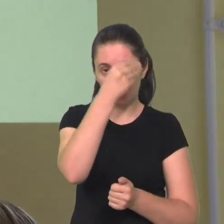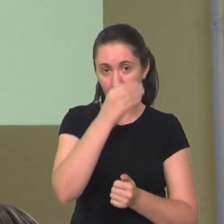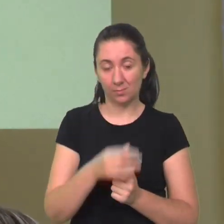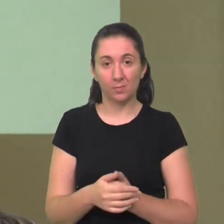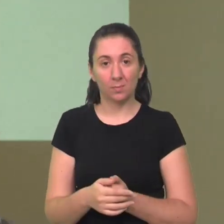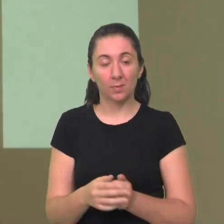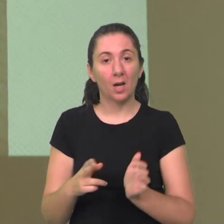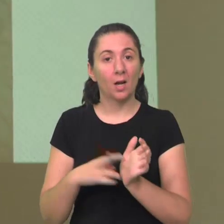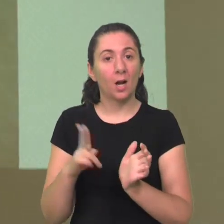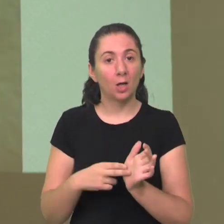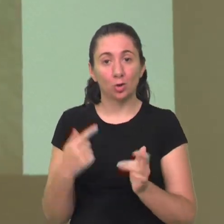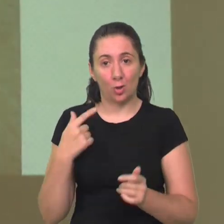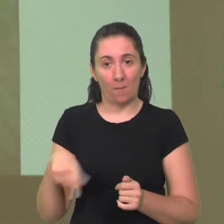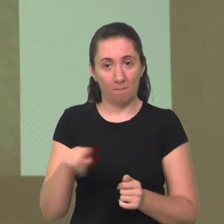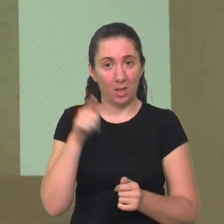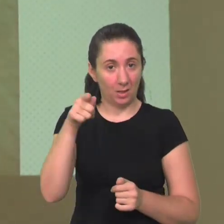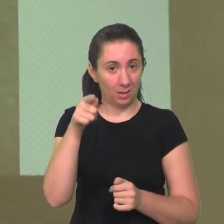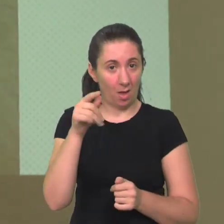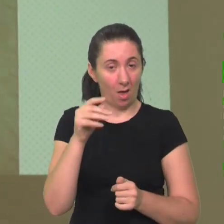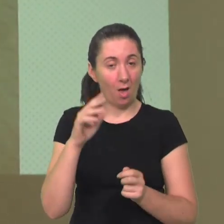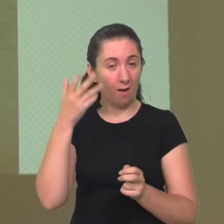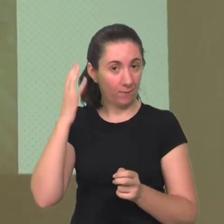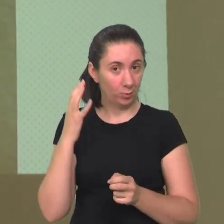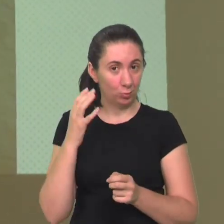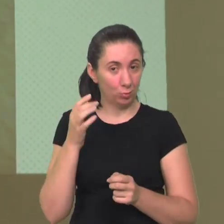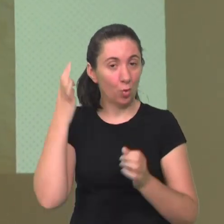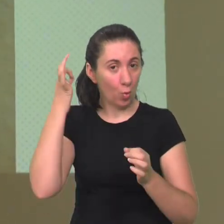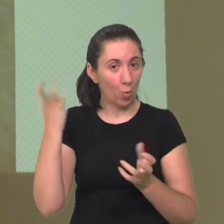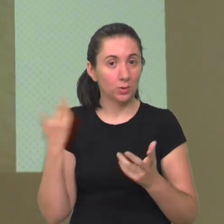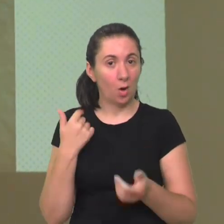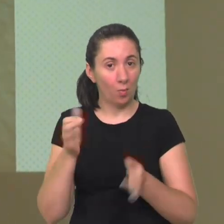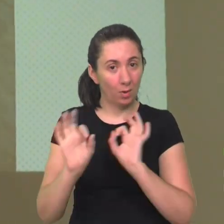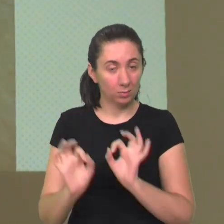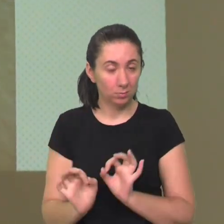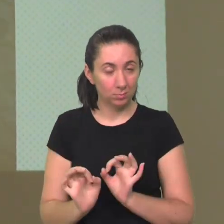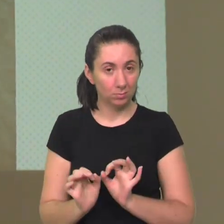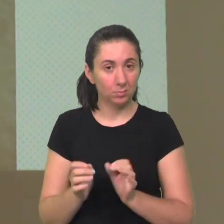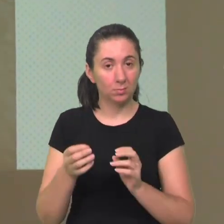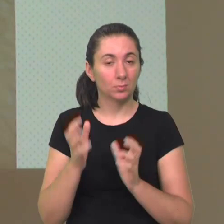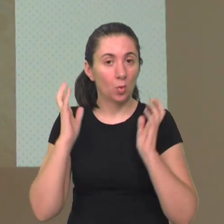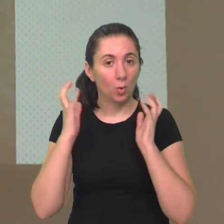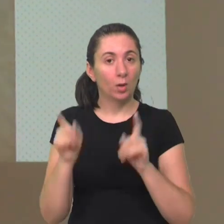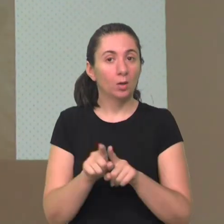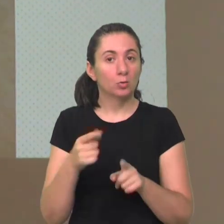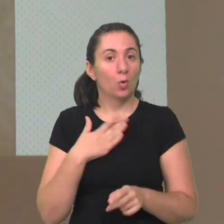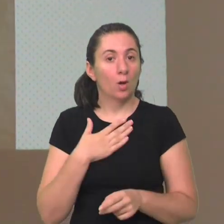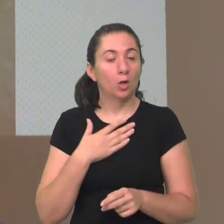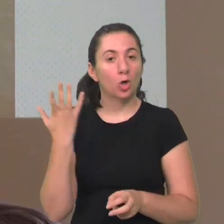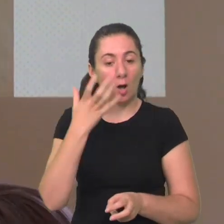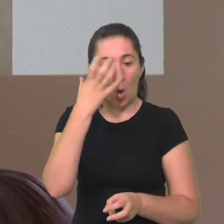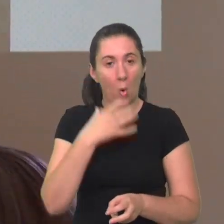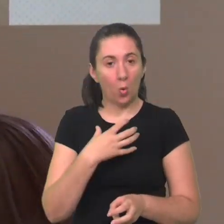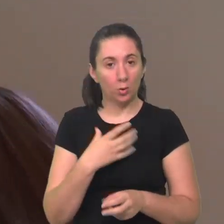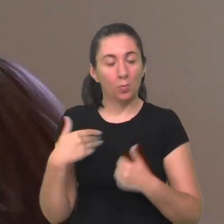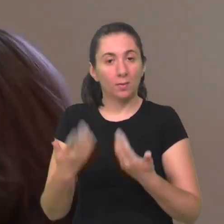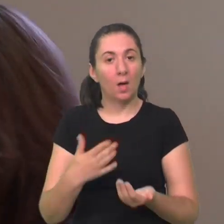način na koji mi tu frizuru, odnosno kosu održavamo, održava i neku našu